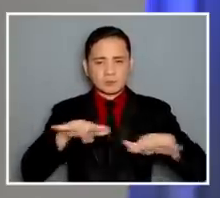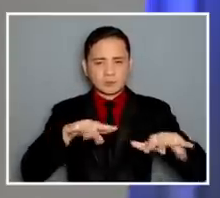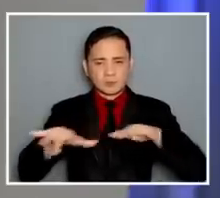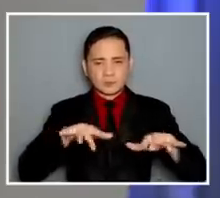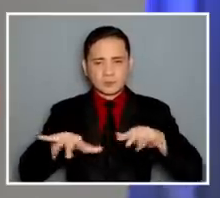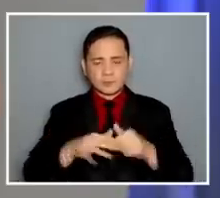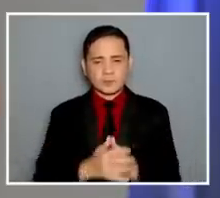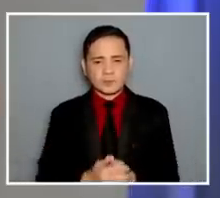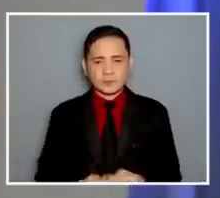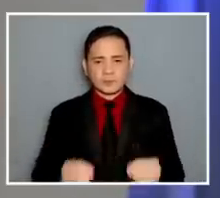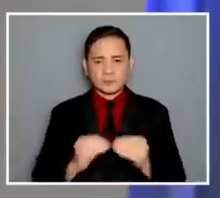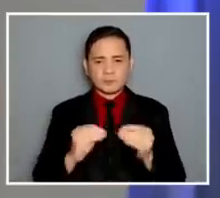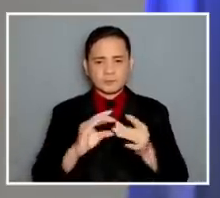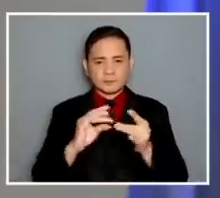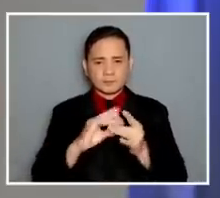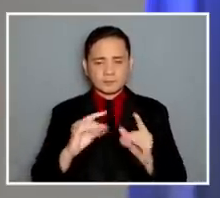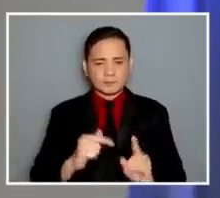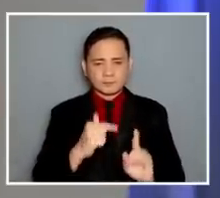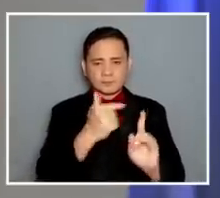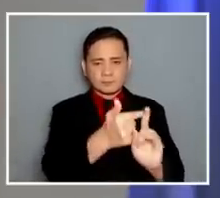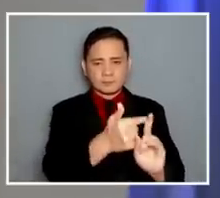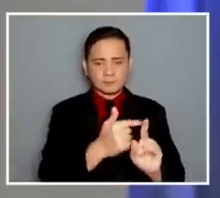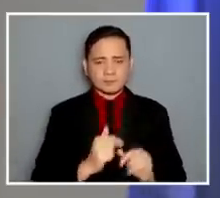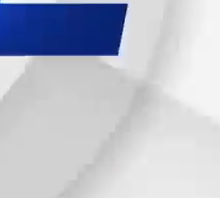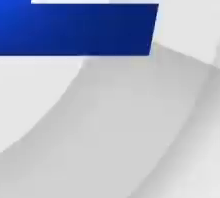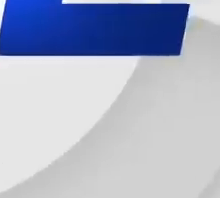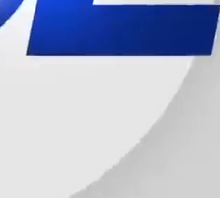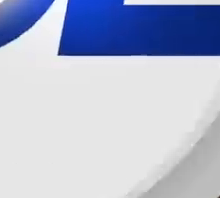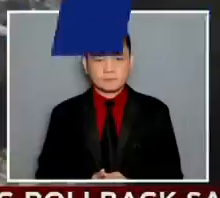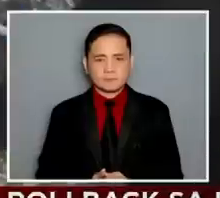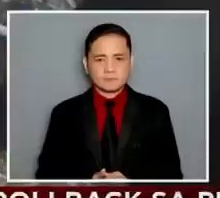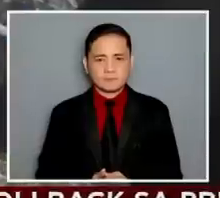lindol. Nagpapatrol, Bianca Dava.